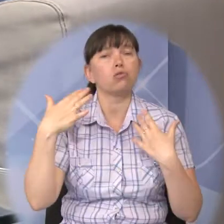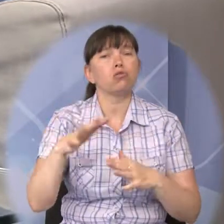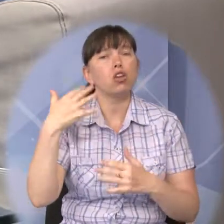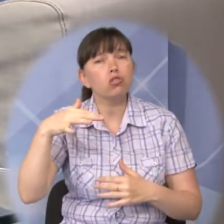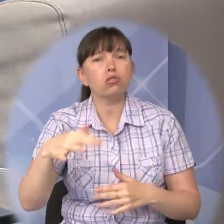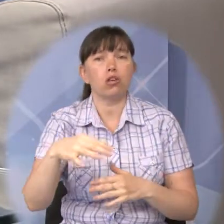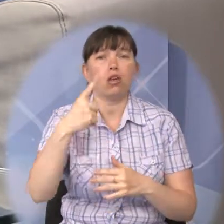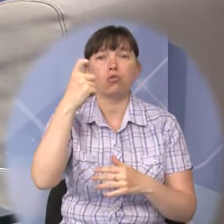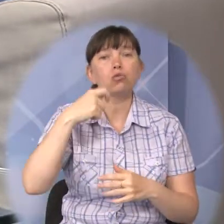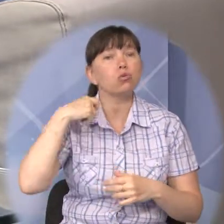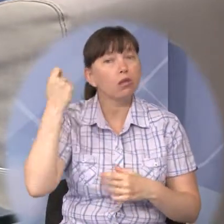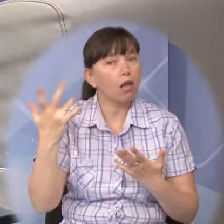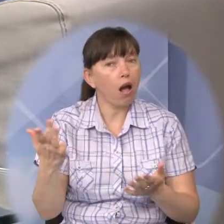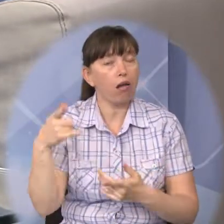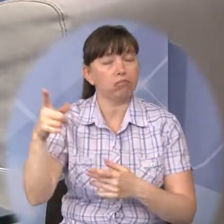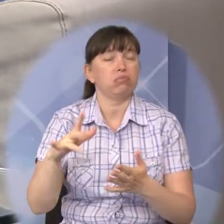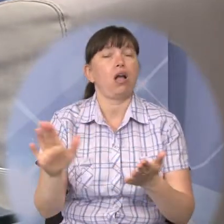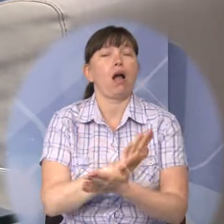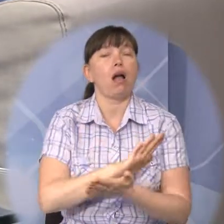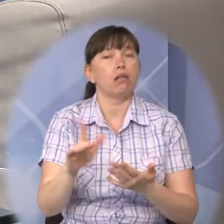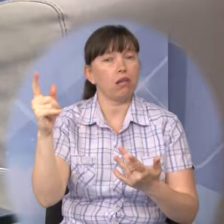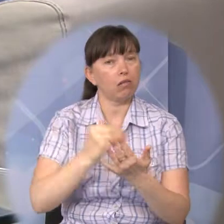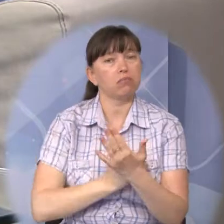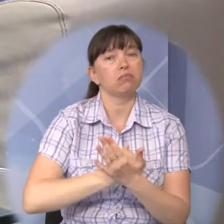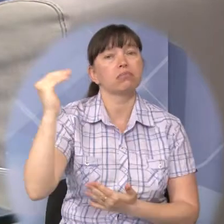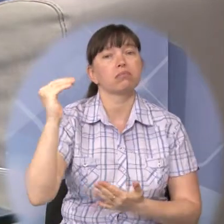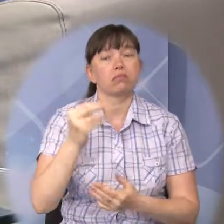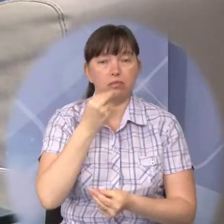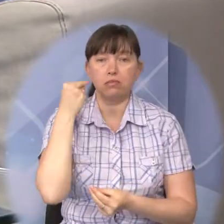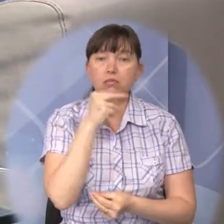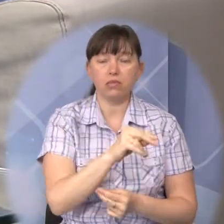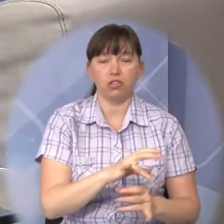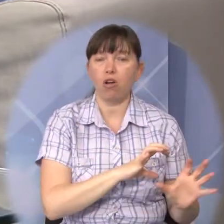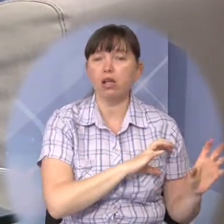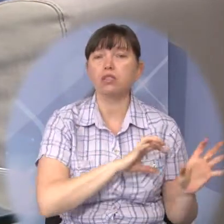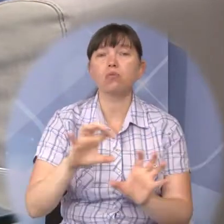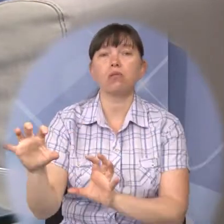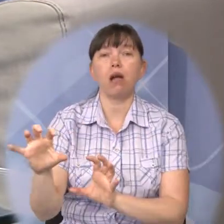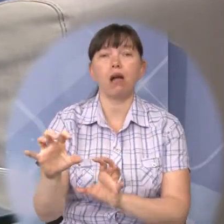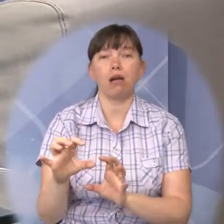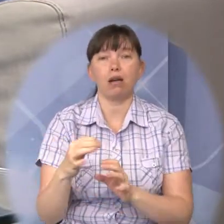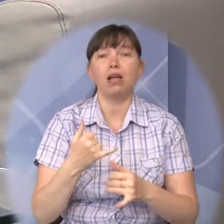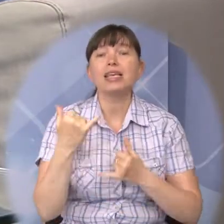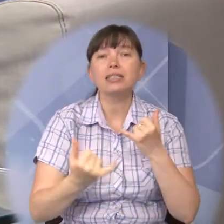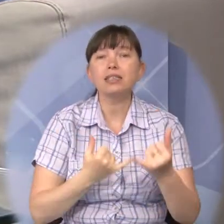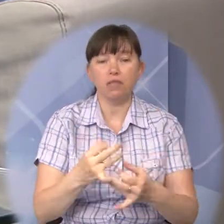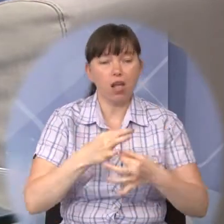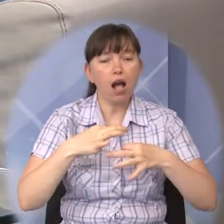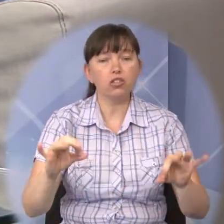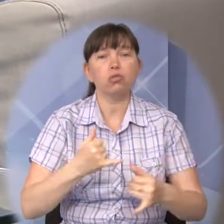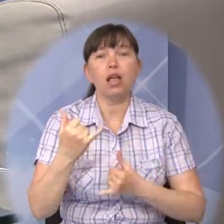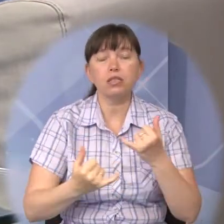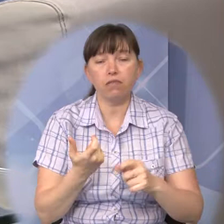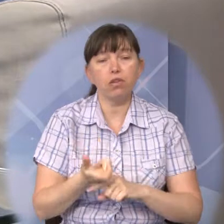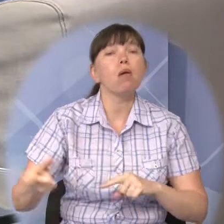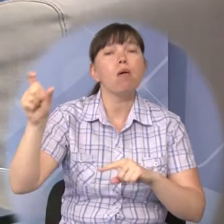deja 50-100 de ani, evident că calitatea acolo este altfel și asigurarea cu servicii, accesul la